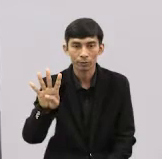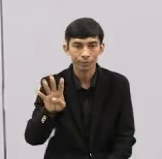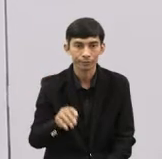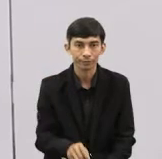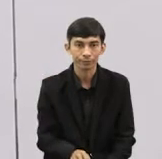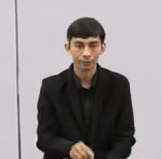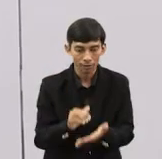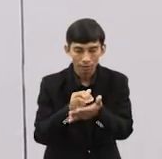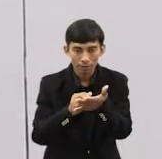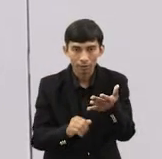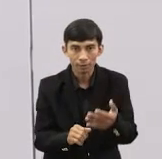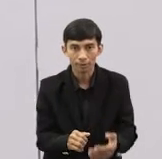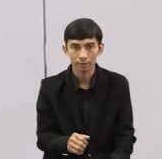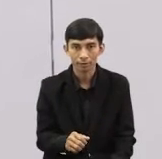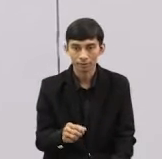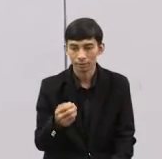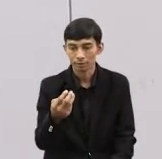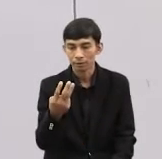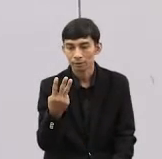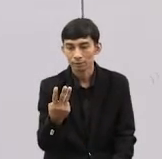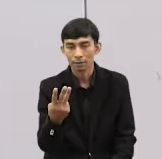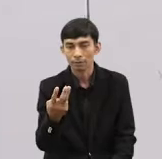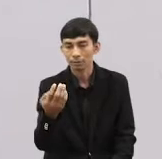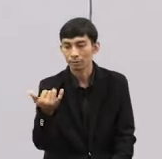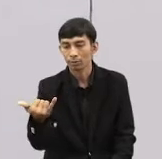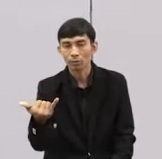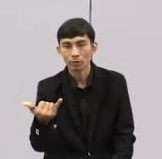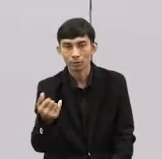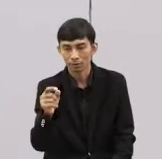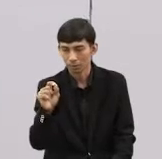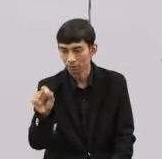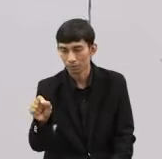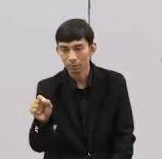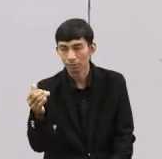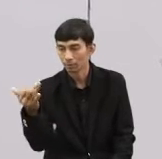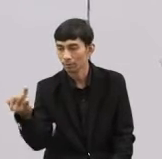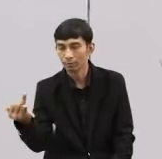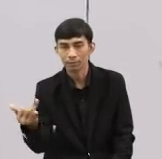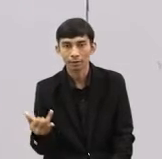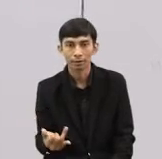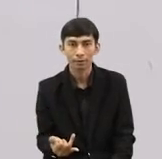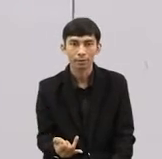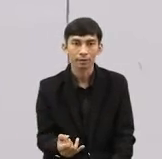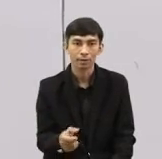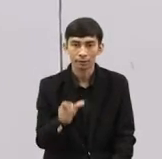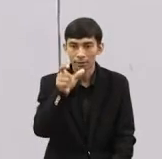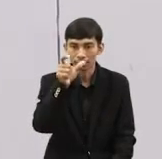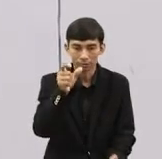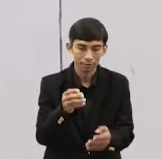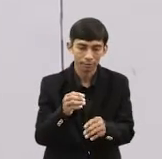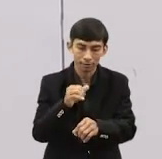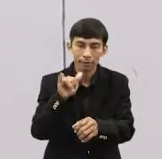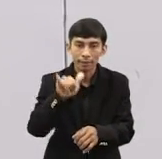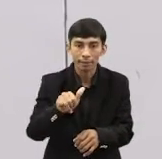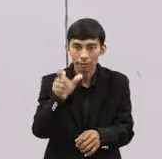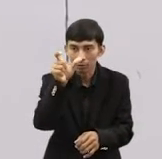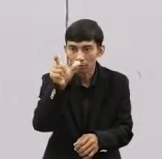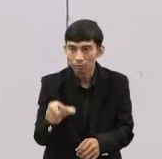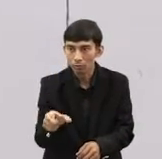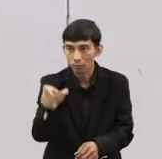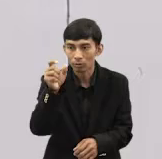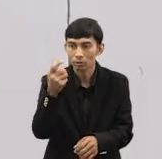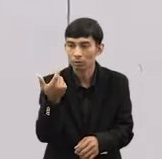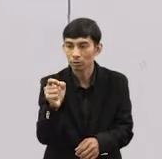buồn đó nâng sáng sập rầm mối chợt rầm vì chẳng bị thất nó không tung đọp nó tung riêng được khả tế chương dựng đại vô tay mà đó